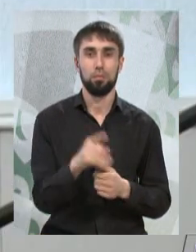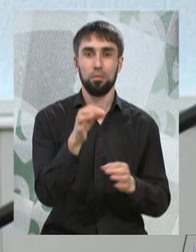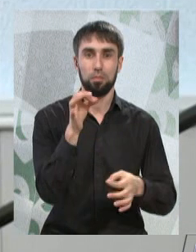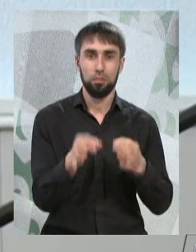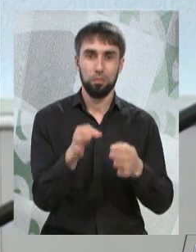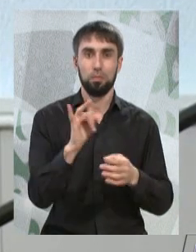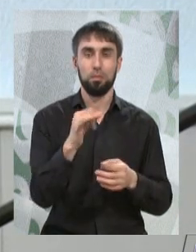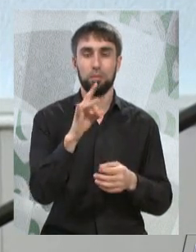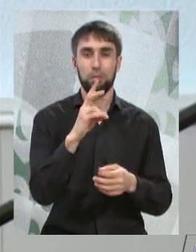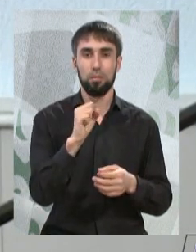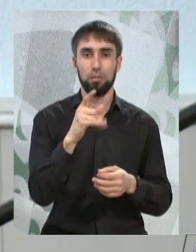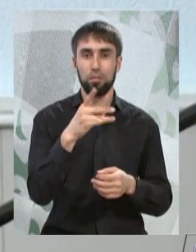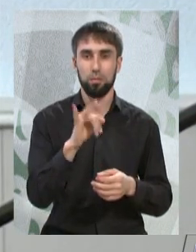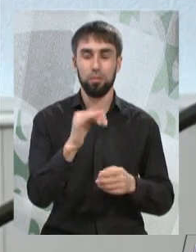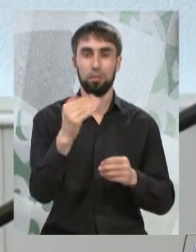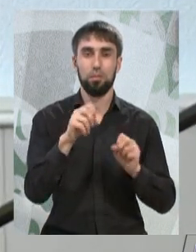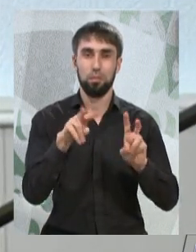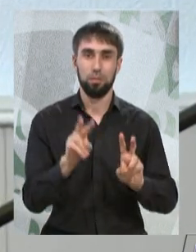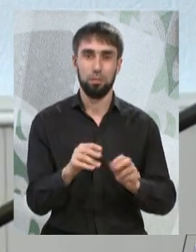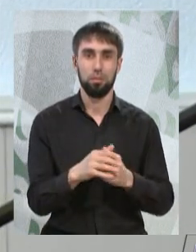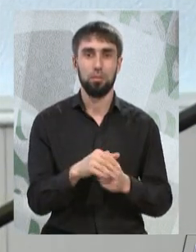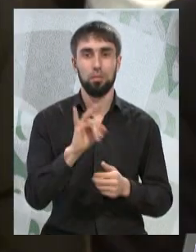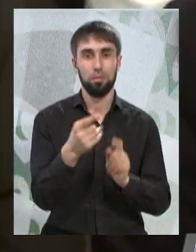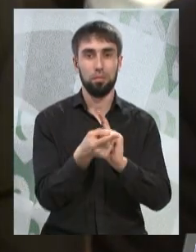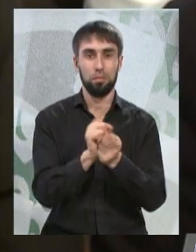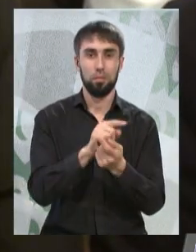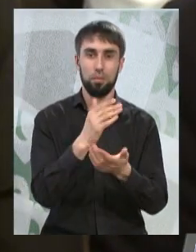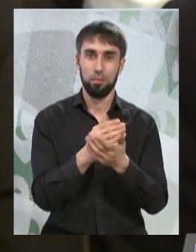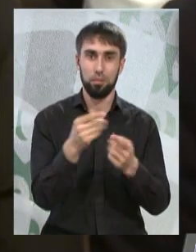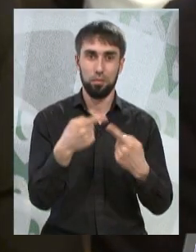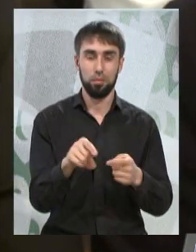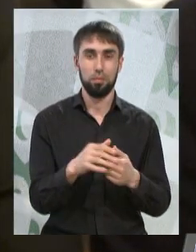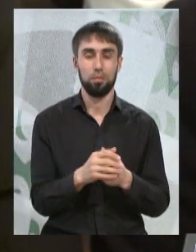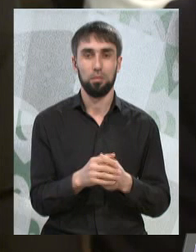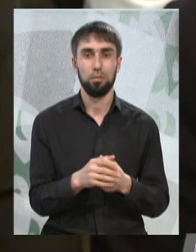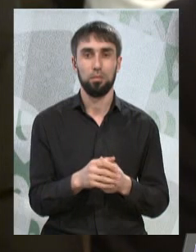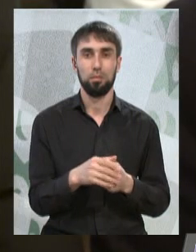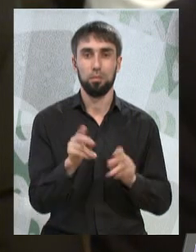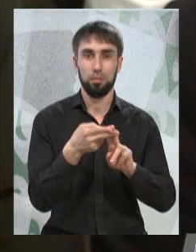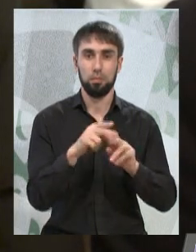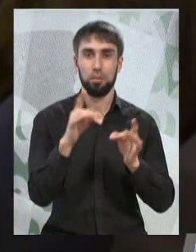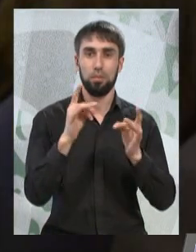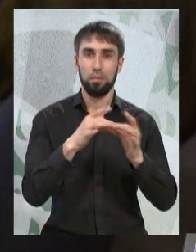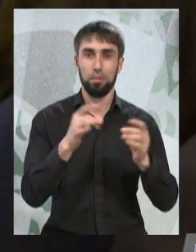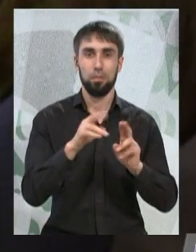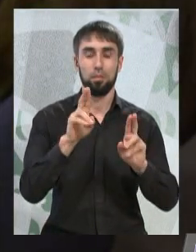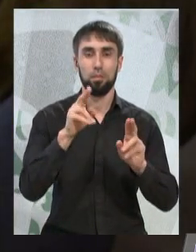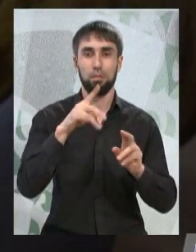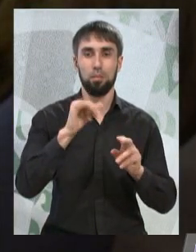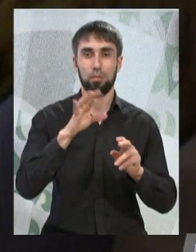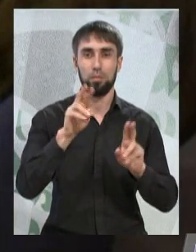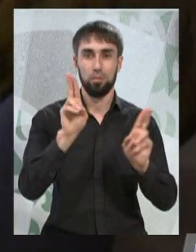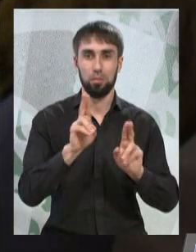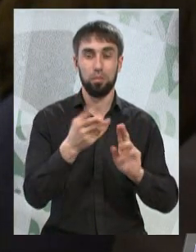учетом их нагрузки и специализации. Еще одно изменение, которое уже приносит свои плоды – электронное правосудие. Теперь жители